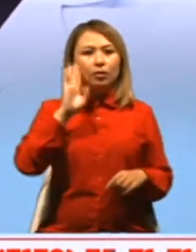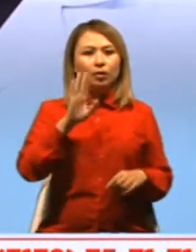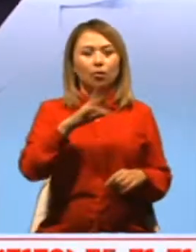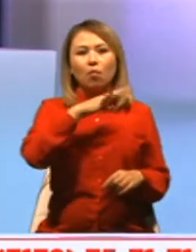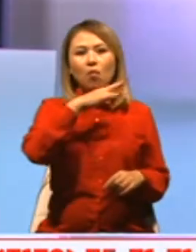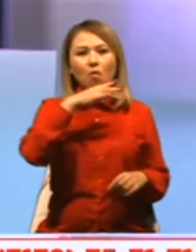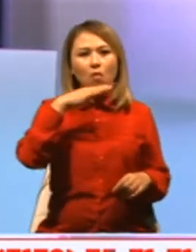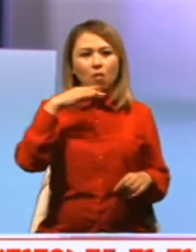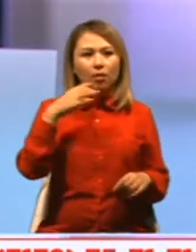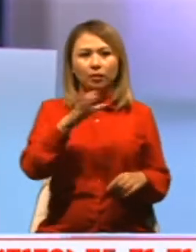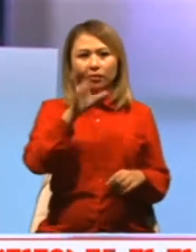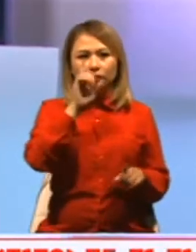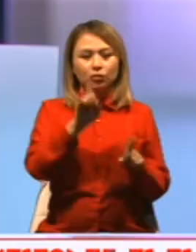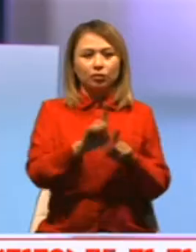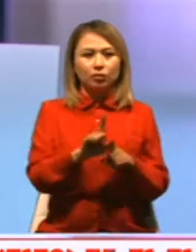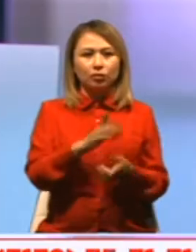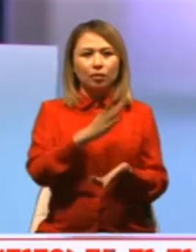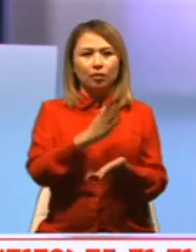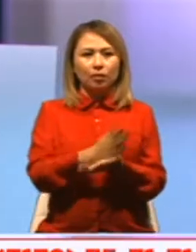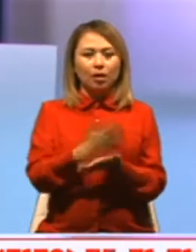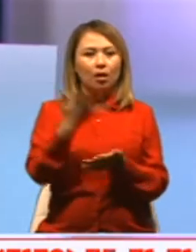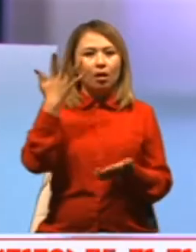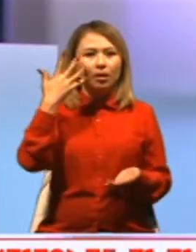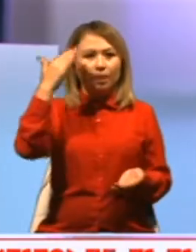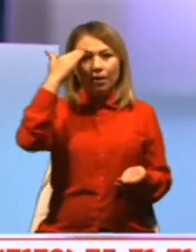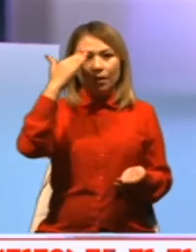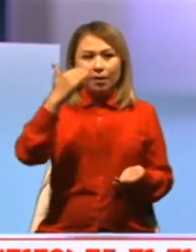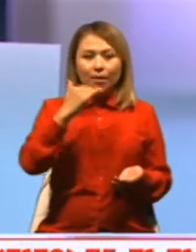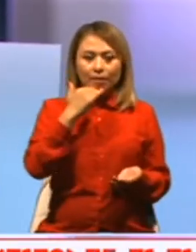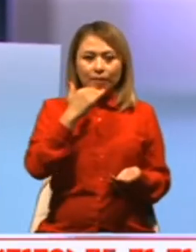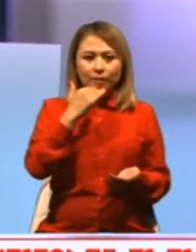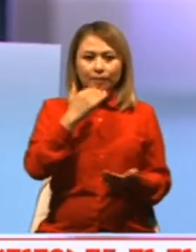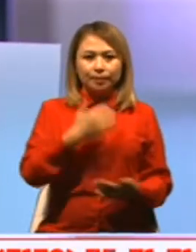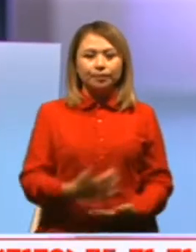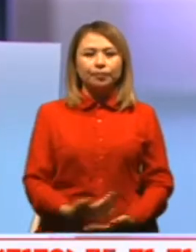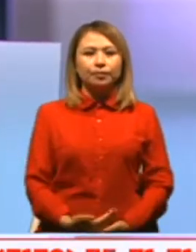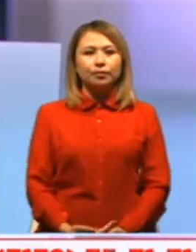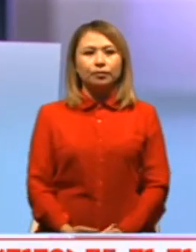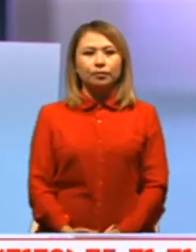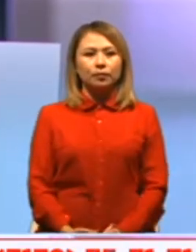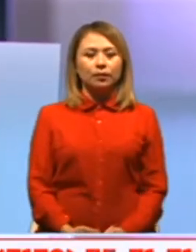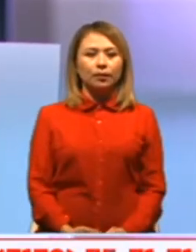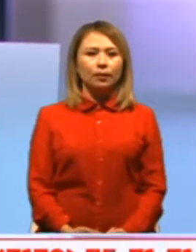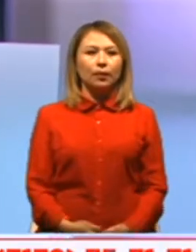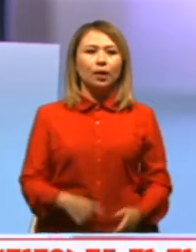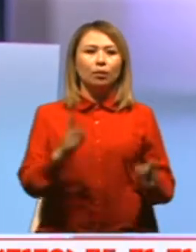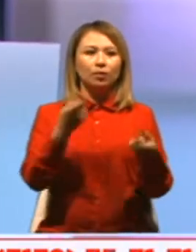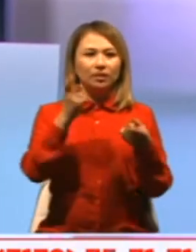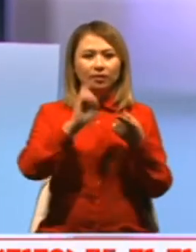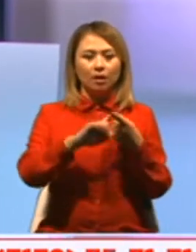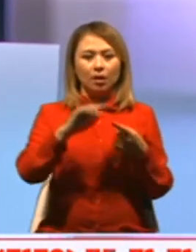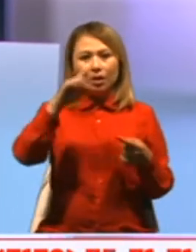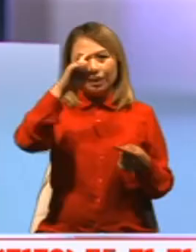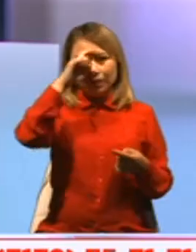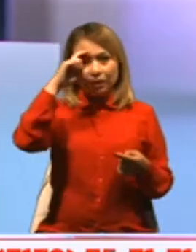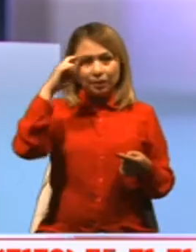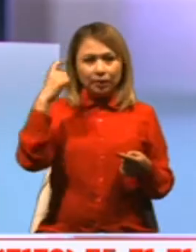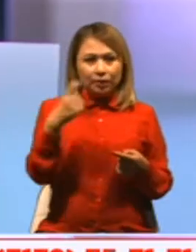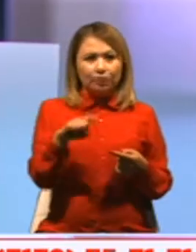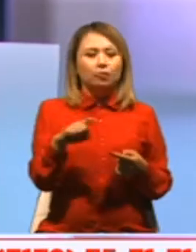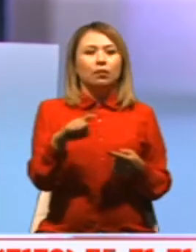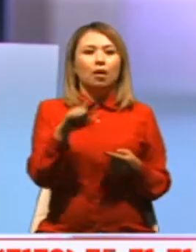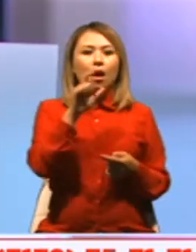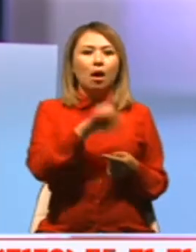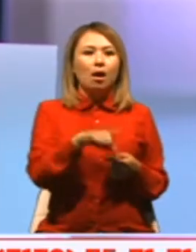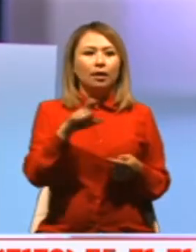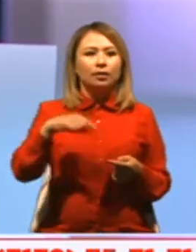ішіп қоятын адамдар болады. Әсіресе осындай жаздың ыстық мезгілінде, мезгілдерінде. Өйткені себебіне байланысты, күннің ыстығына байланысты, яғни